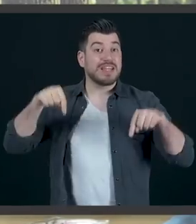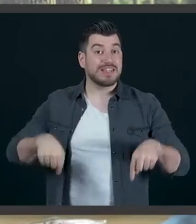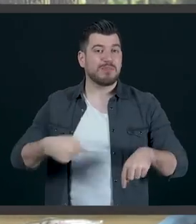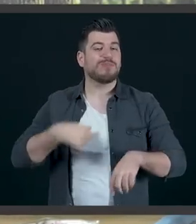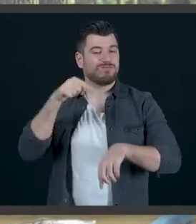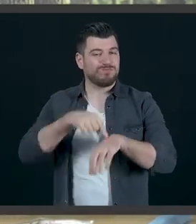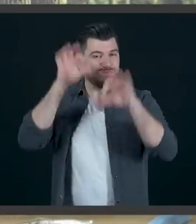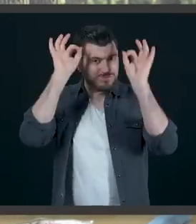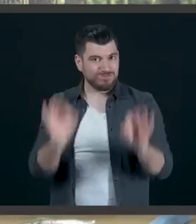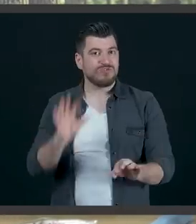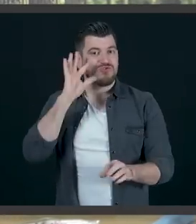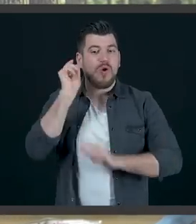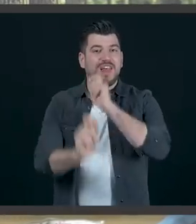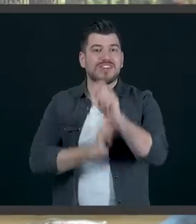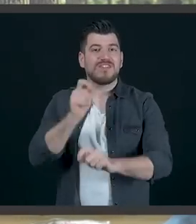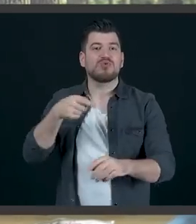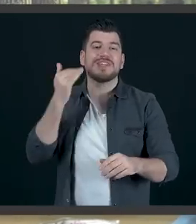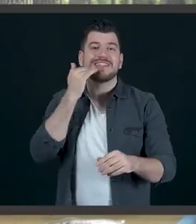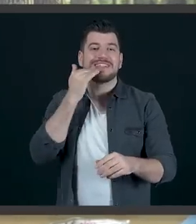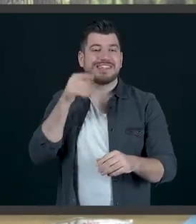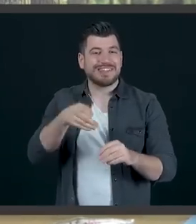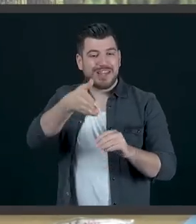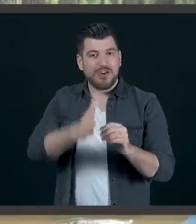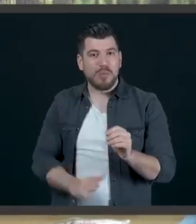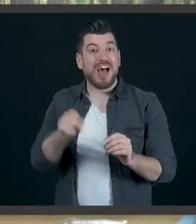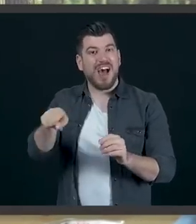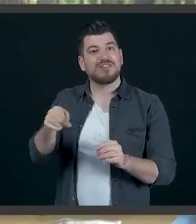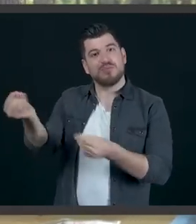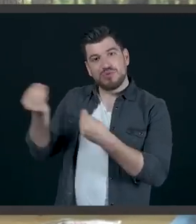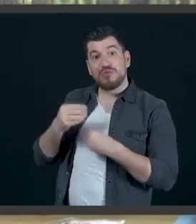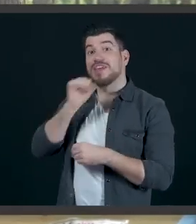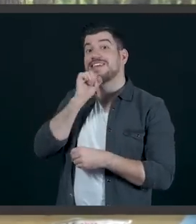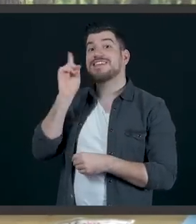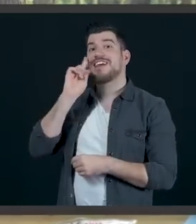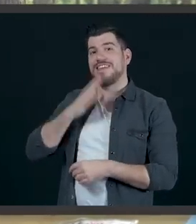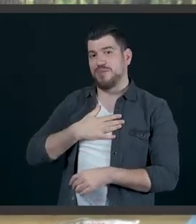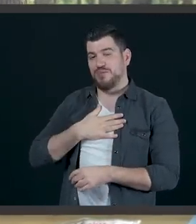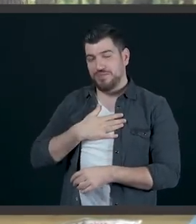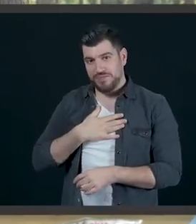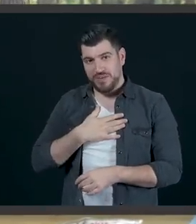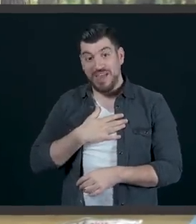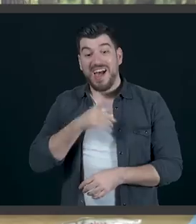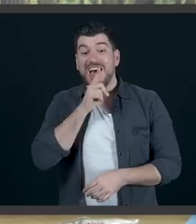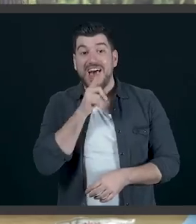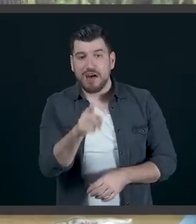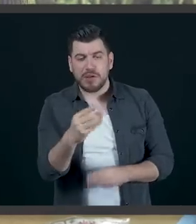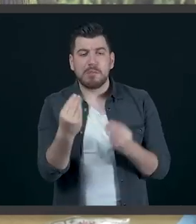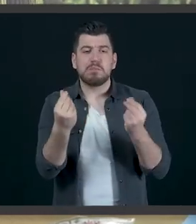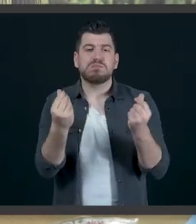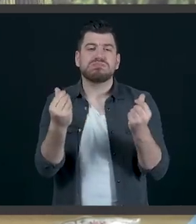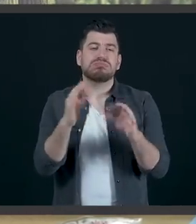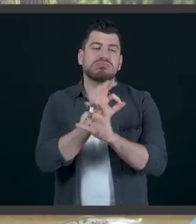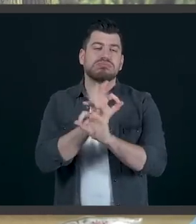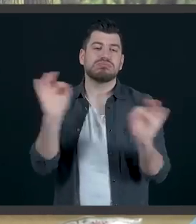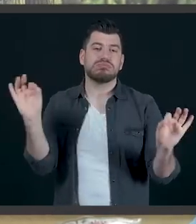Σήμερα ήρθε η ώρα να σας δείξω την καλύτερη τυρόπιτα που έχετε δοκιμάσει. Είναι μια συνταγή που κάνει η γιαγιά μου. Νομίζω ότι είναι η πιο